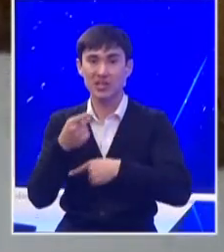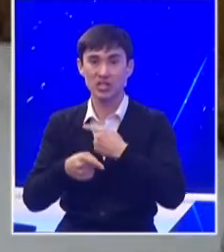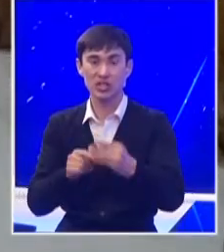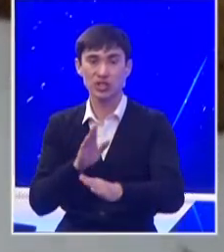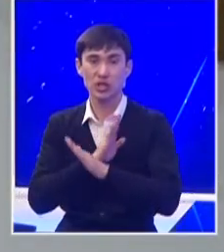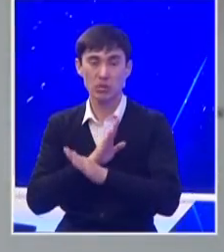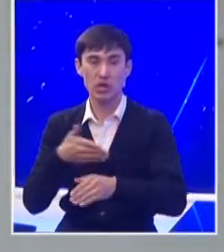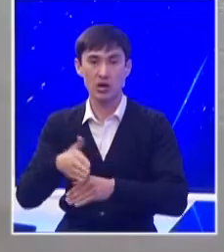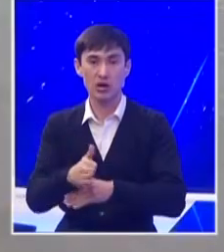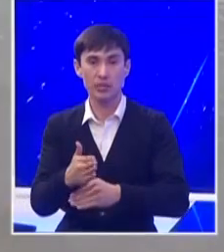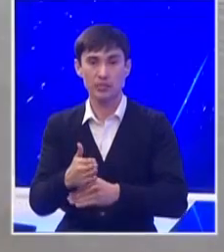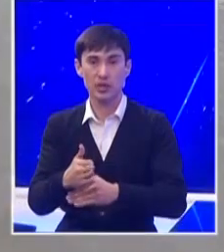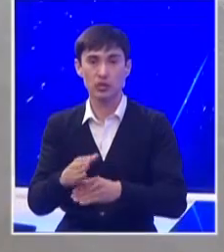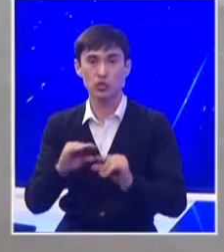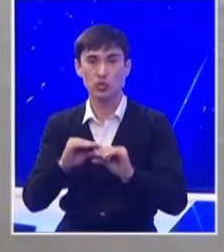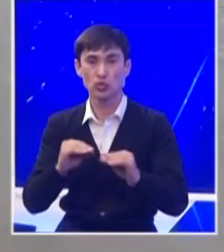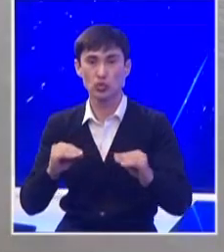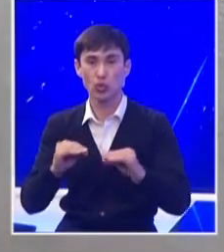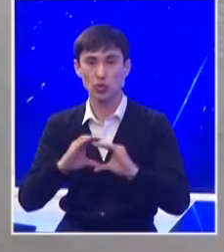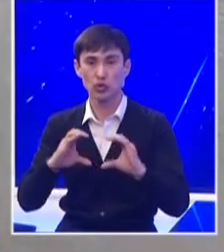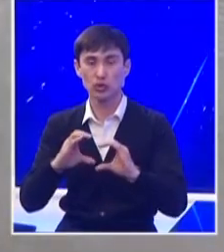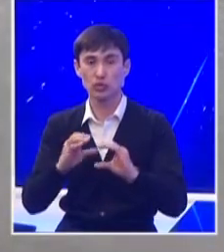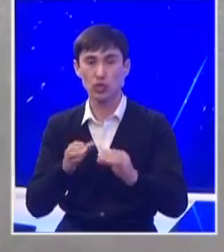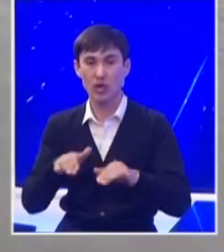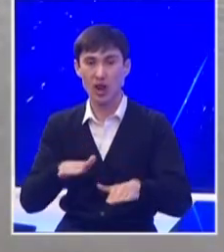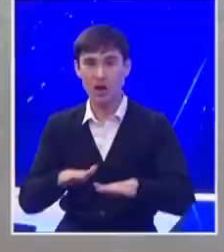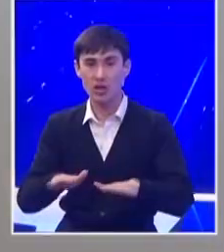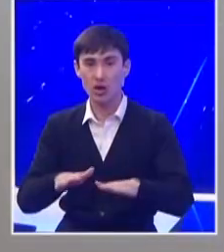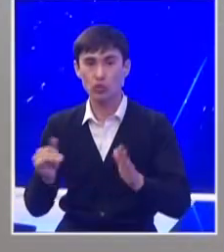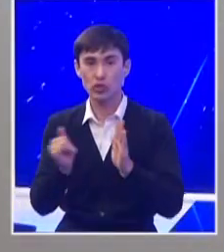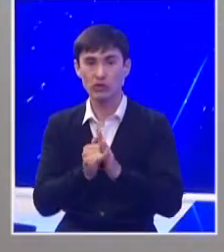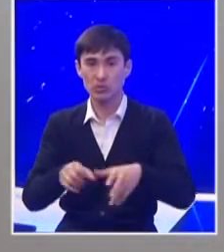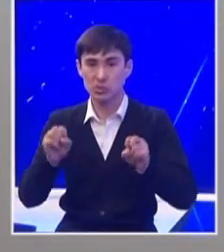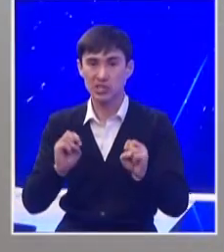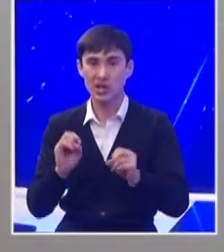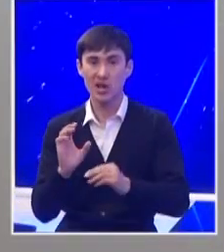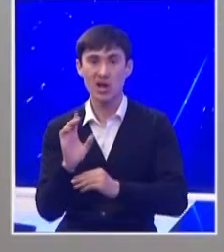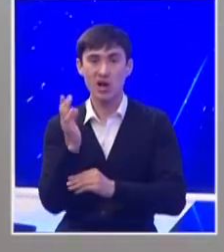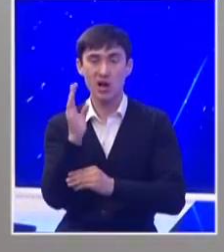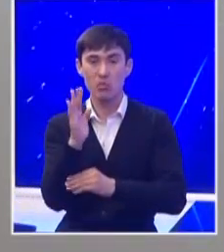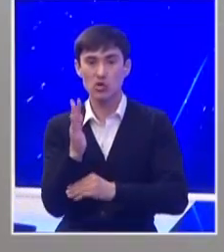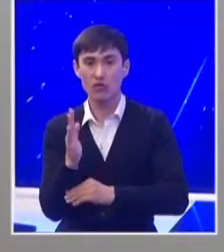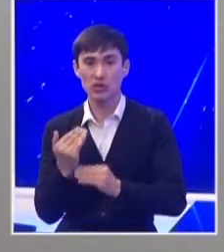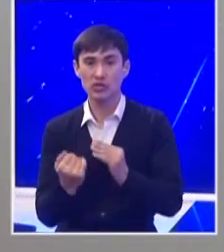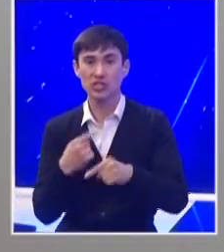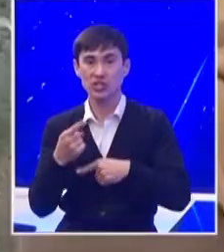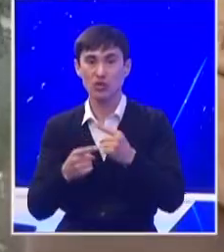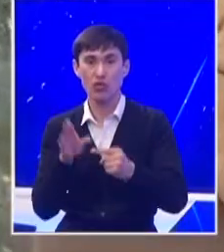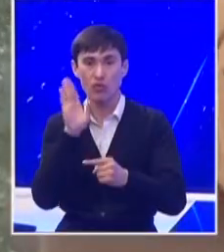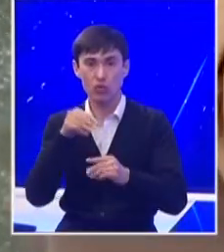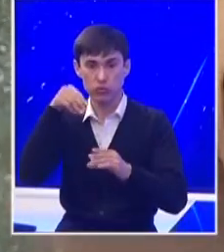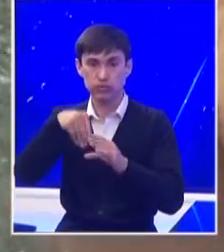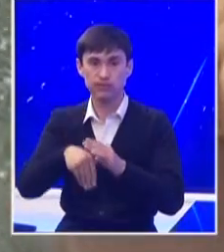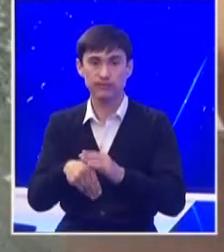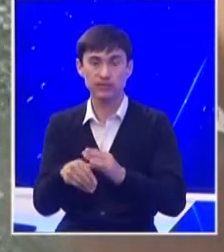рыб. В толстом слое льда бурят лунки и устанавливают специальные камышовые основы, через которые в воду будет поступать